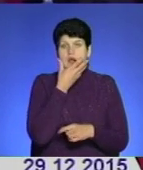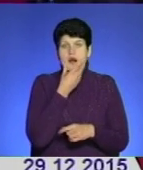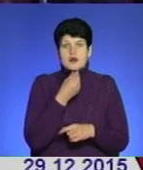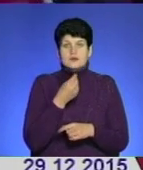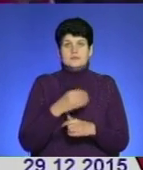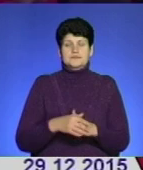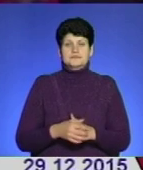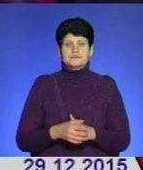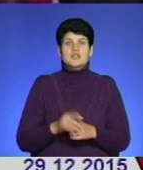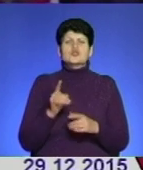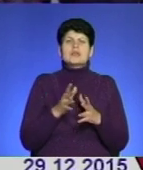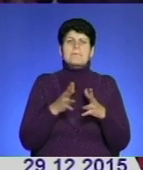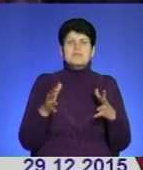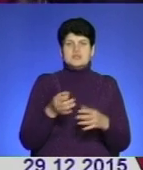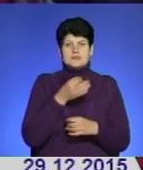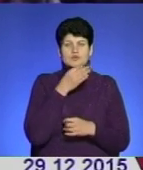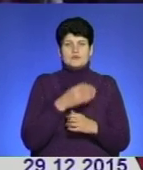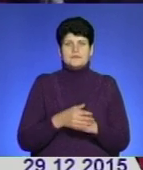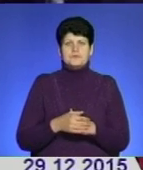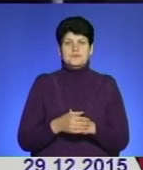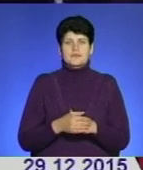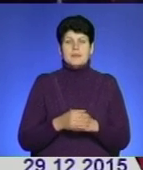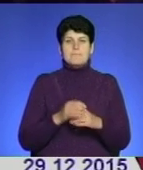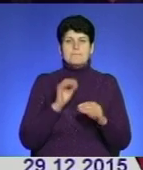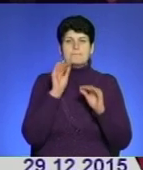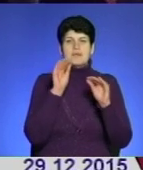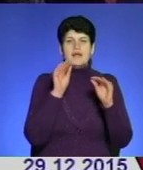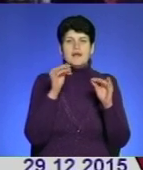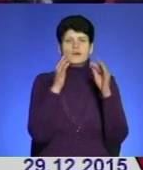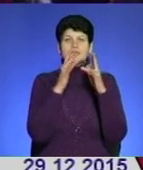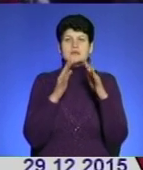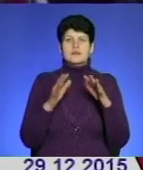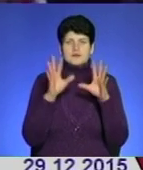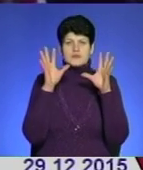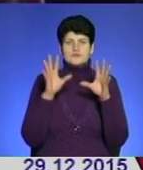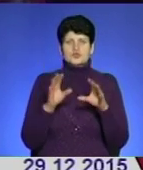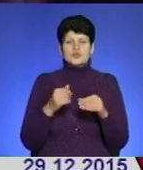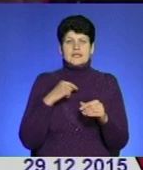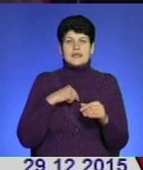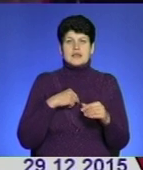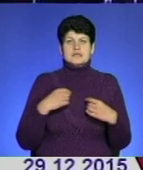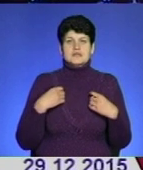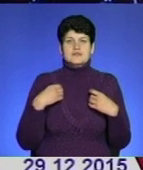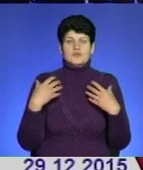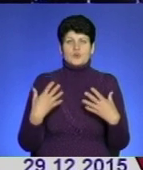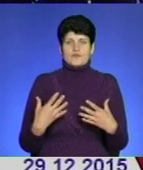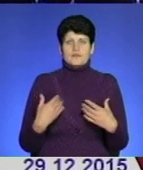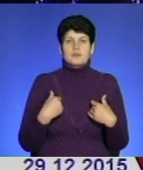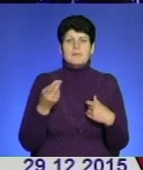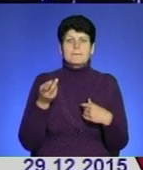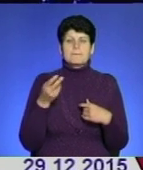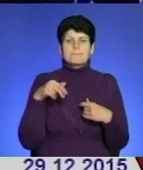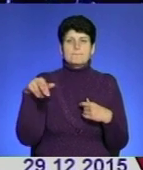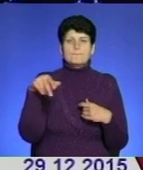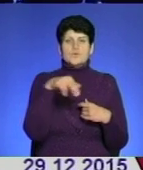правда, Олянка? Що найбільше сподобалося? Прикраса, всі, ялинка, все. Настрій святковий. Ми прийшли тільки що